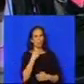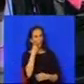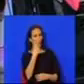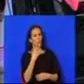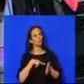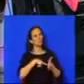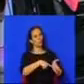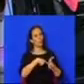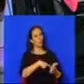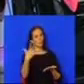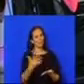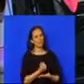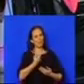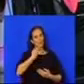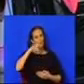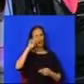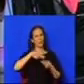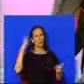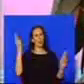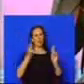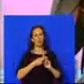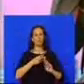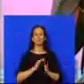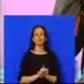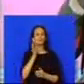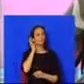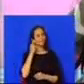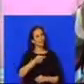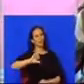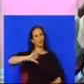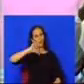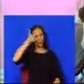מאוד דוגמאות, ככה בעולם. דור, את אלופה,